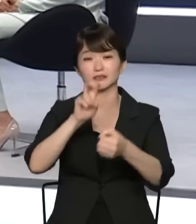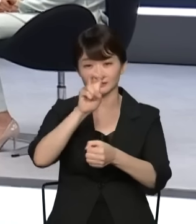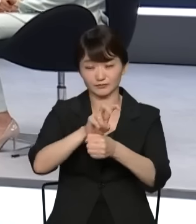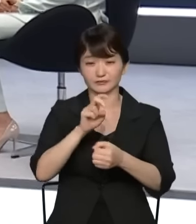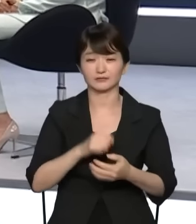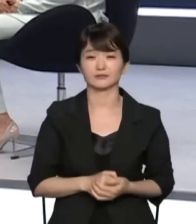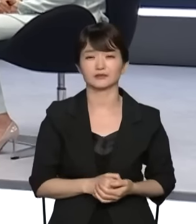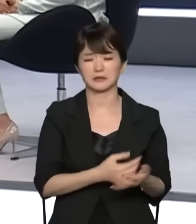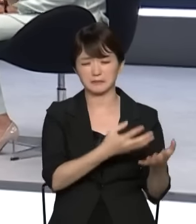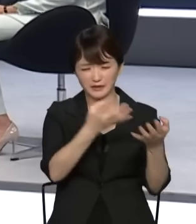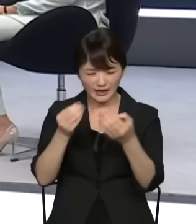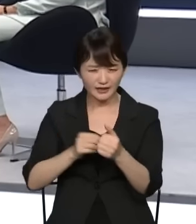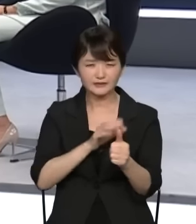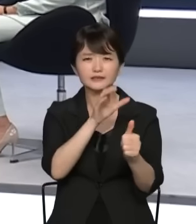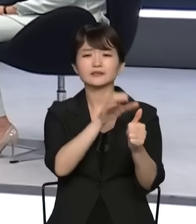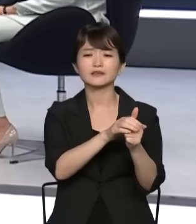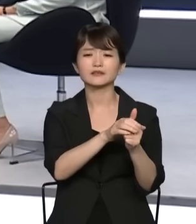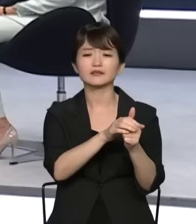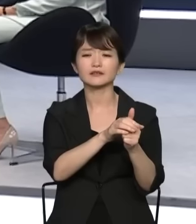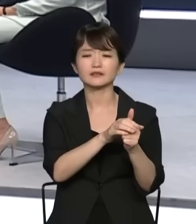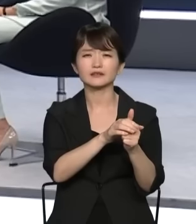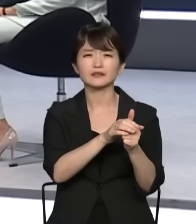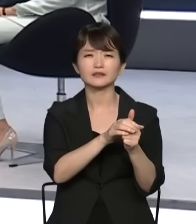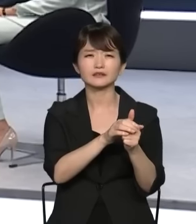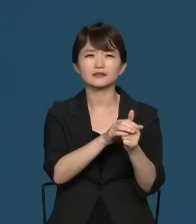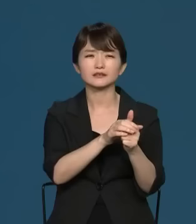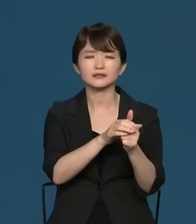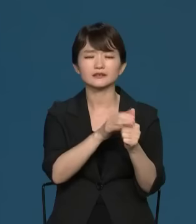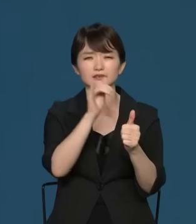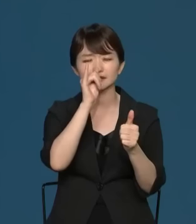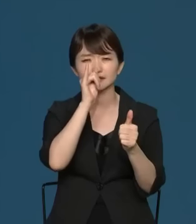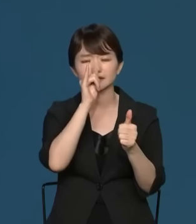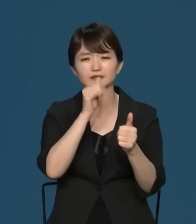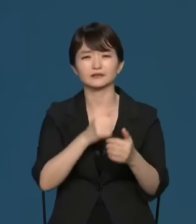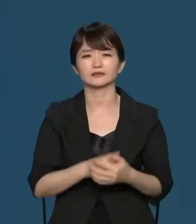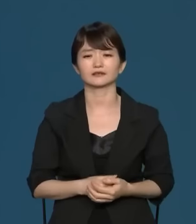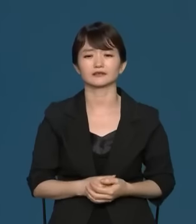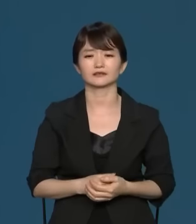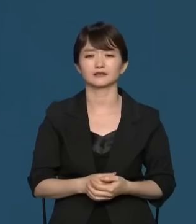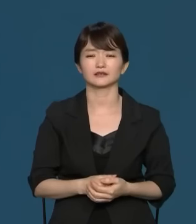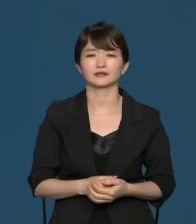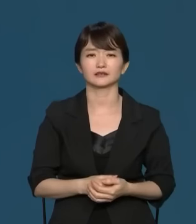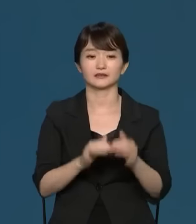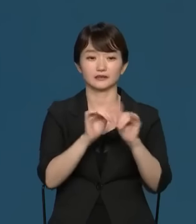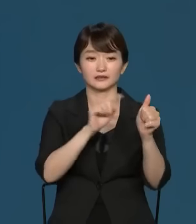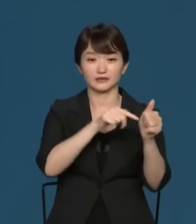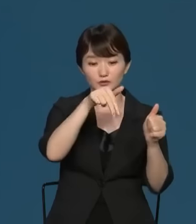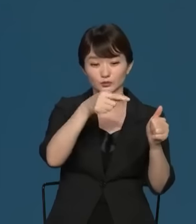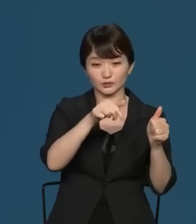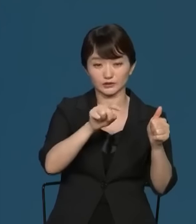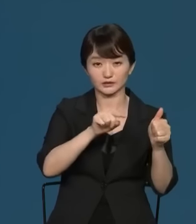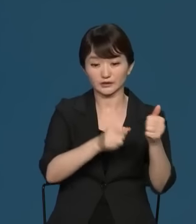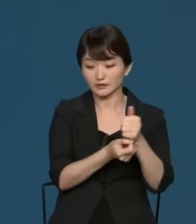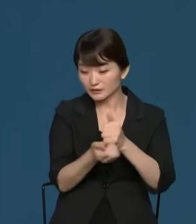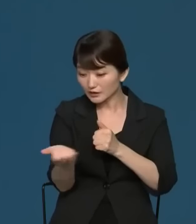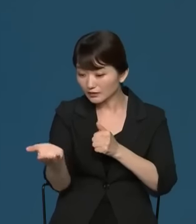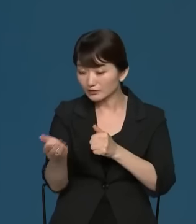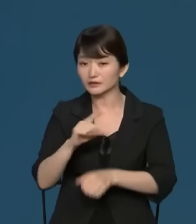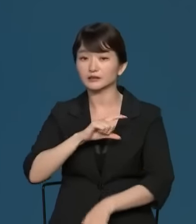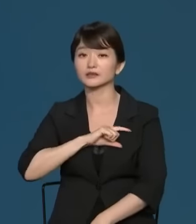수많은 그동안 맡았던 역할들의 이름이 이렇게 스쳐가는 것 같은데 네. 가장 그 사람 조정석한테 많이 영향을 줬던